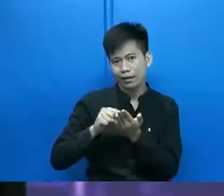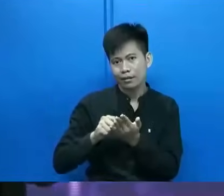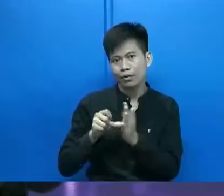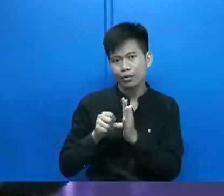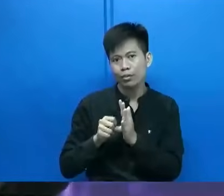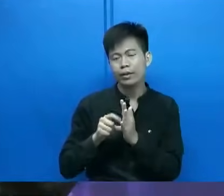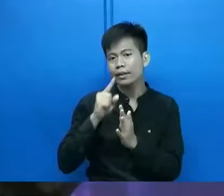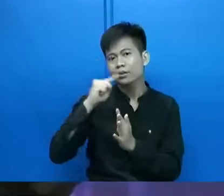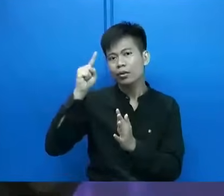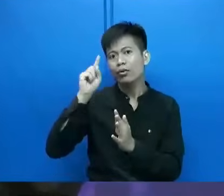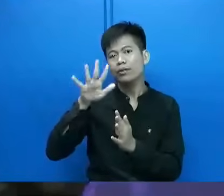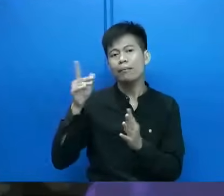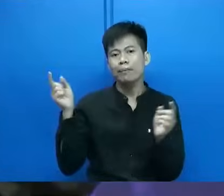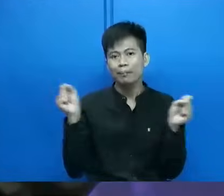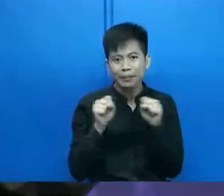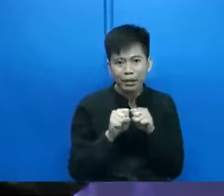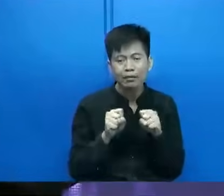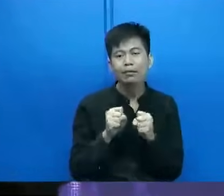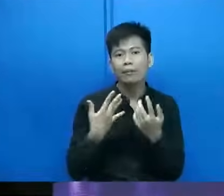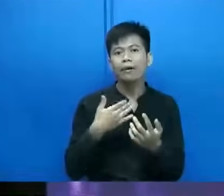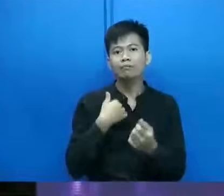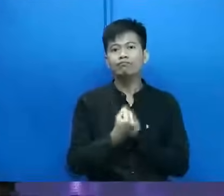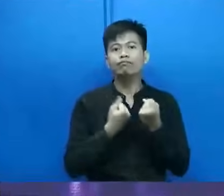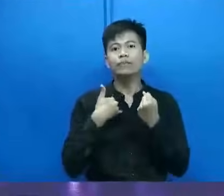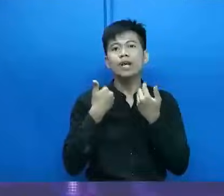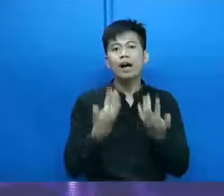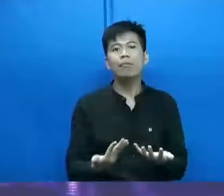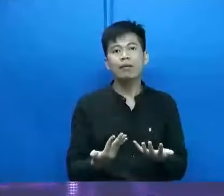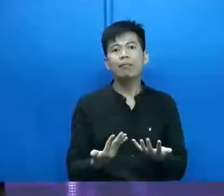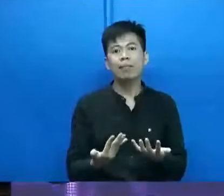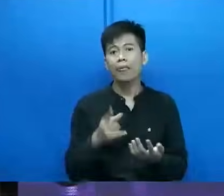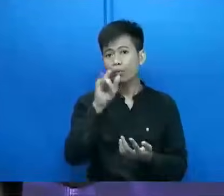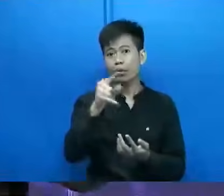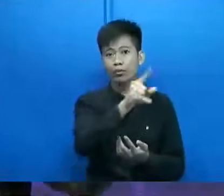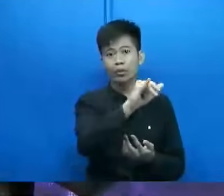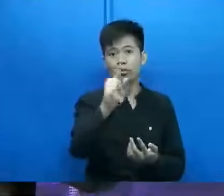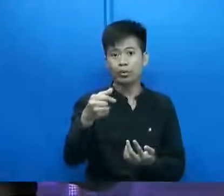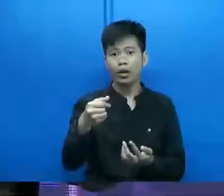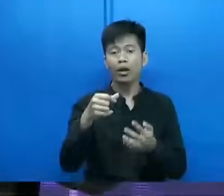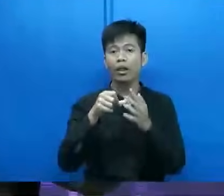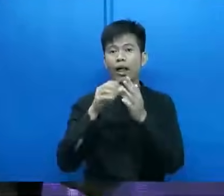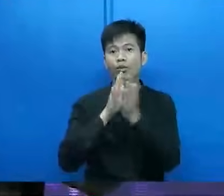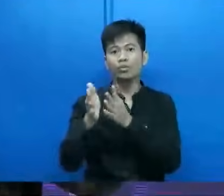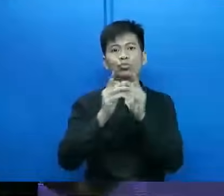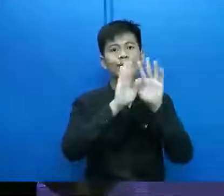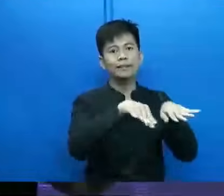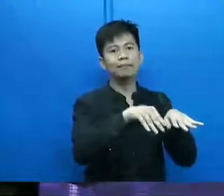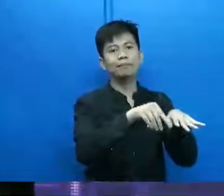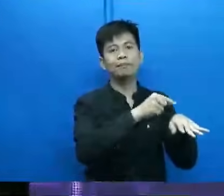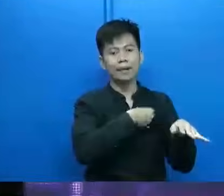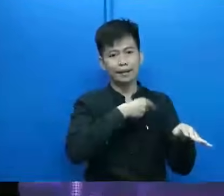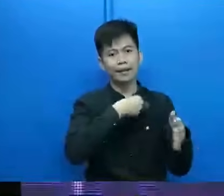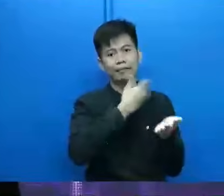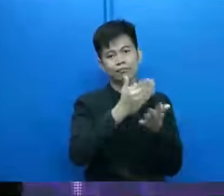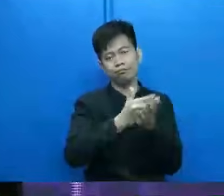dan insyaallah saya akan percepat apa yang bisa saya lakukan. Yang dapat 1 juta, 1 juta, langsung malam ini saya titipkan untuk dibagikan